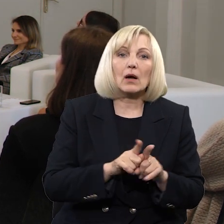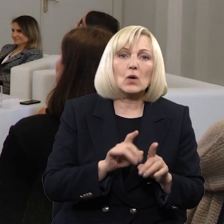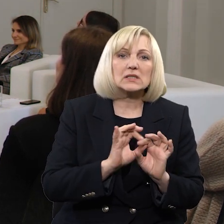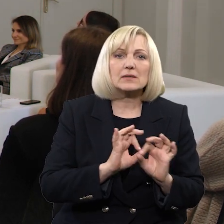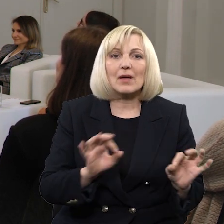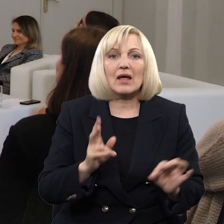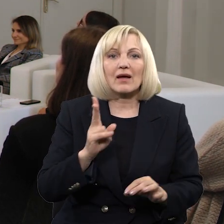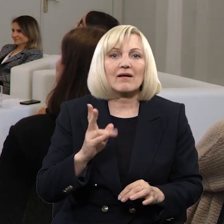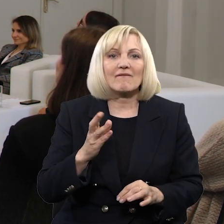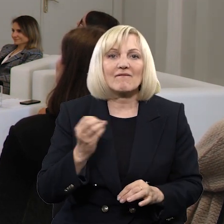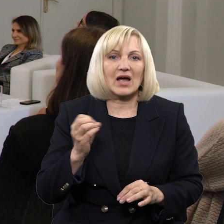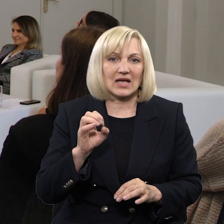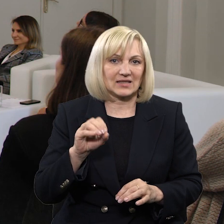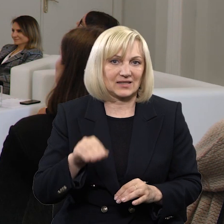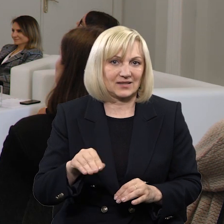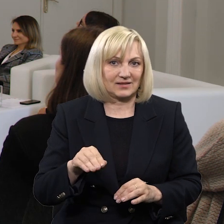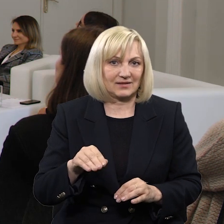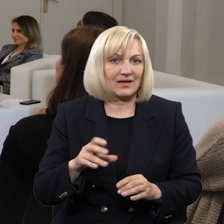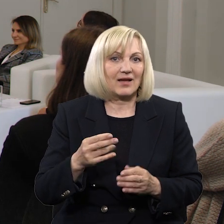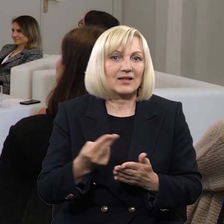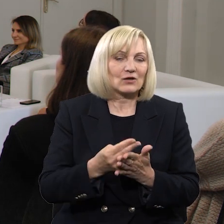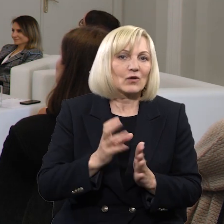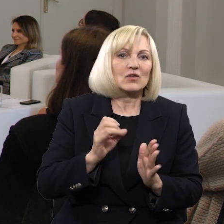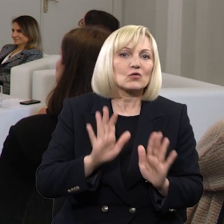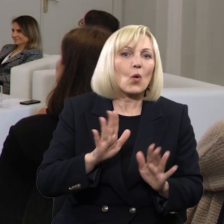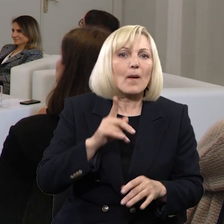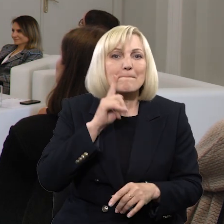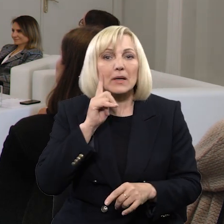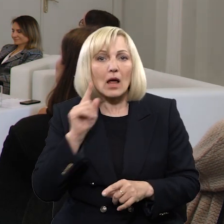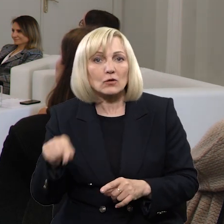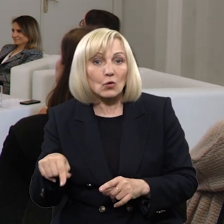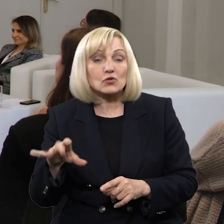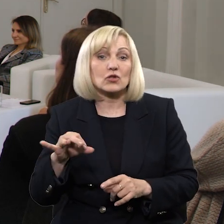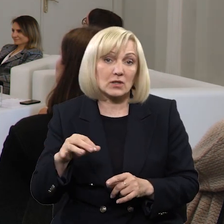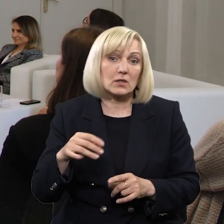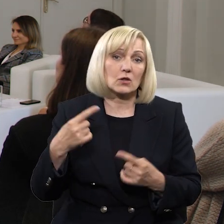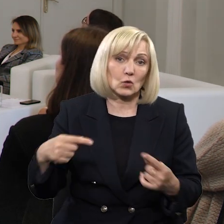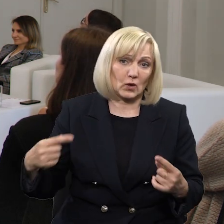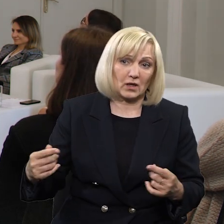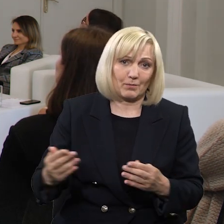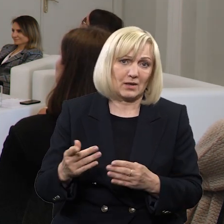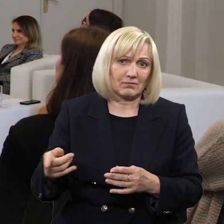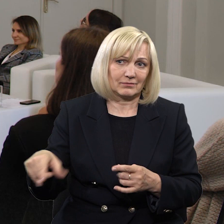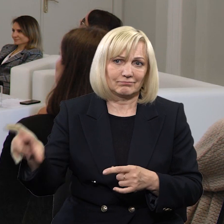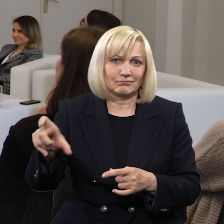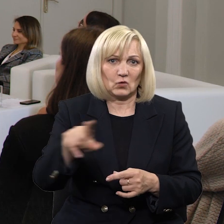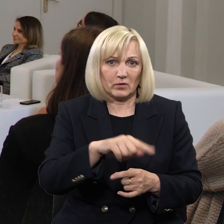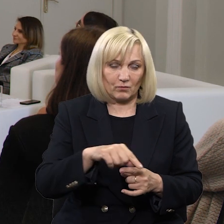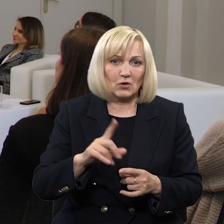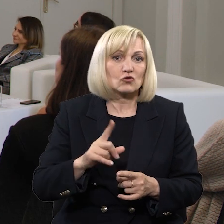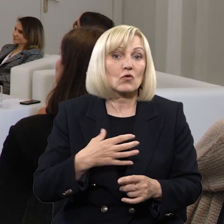замечательный квест отрисованный не только молодежи но и самым широким группам наших гостей